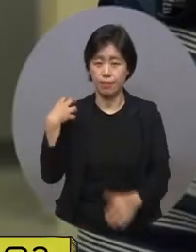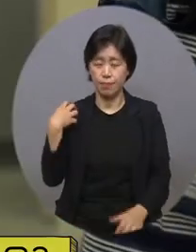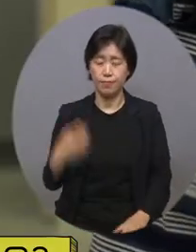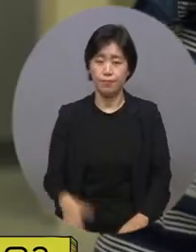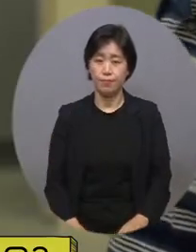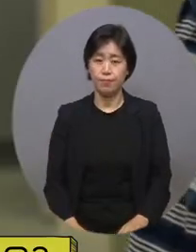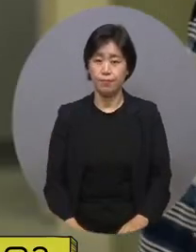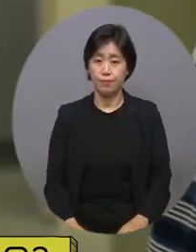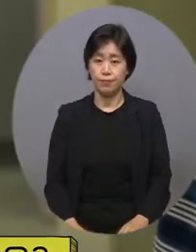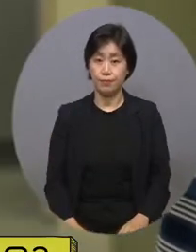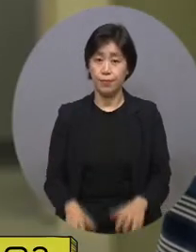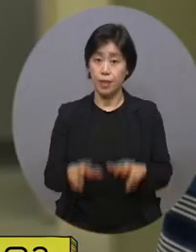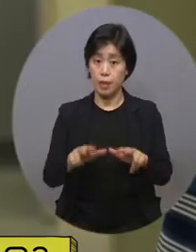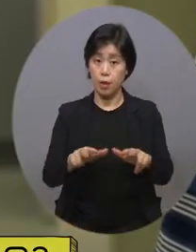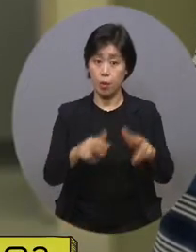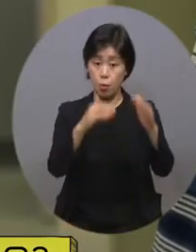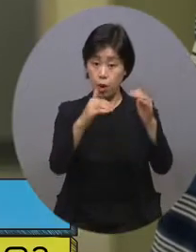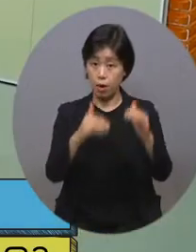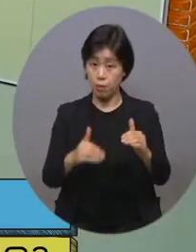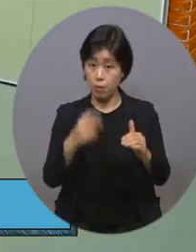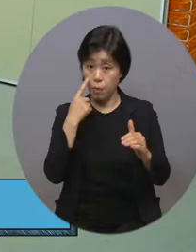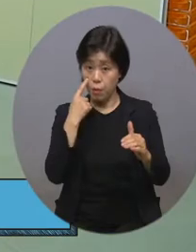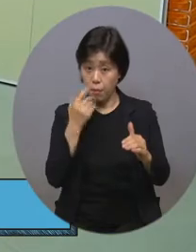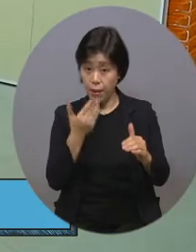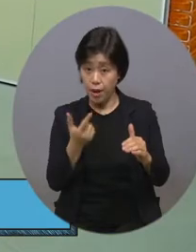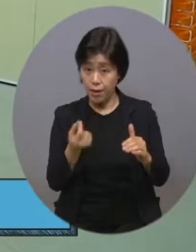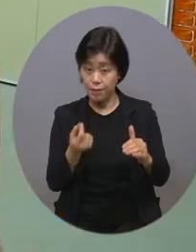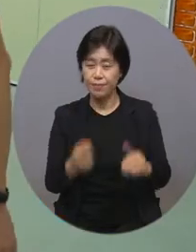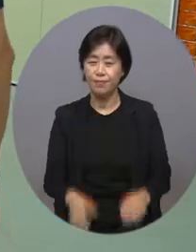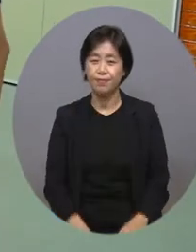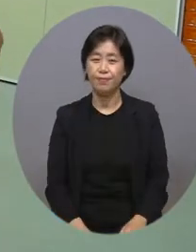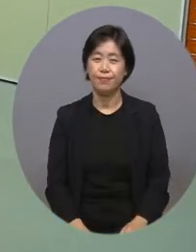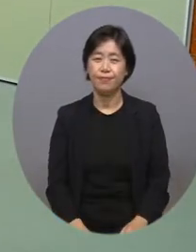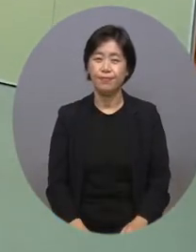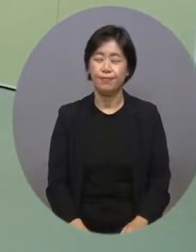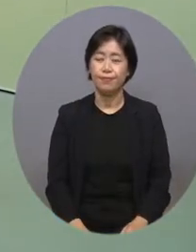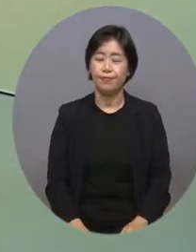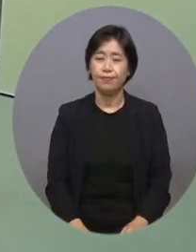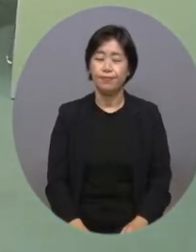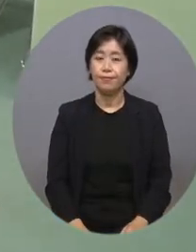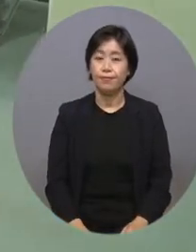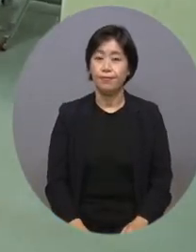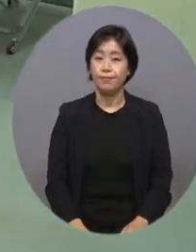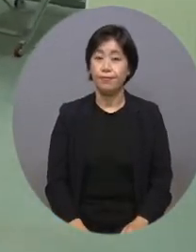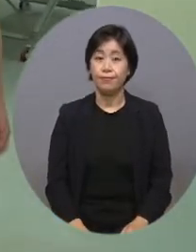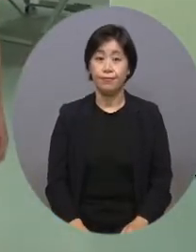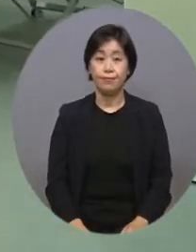지금 저희가 직접 네. 그 과정들을 볼 수가 있을까요? 네, 한번 보시죠. 네, 감사합니다. 네.